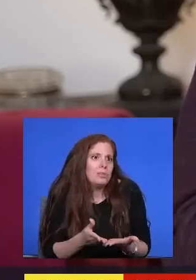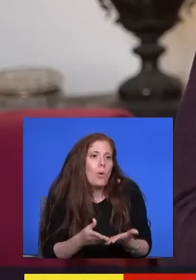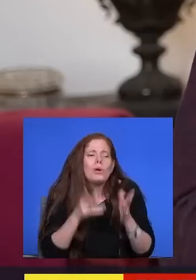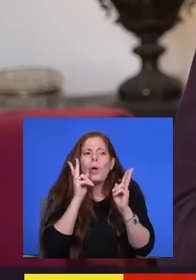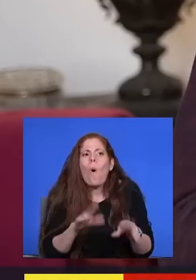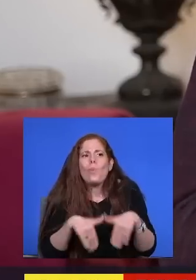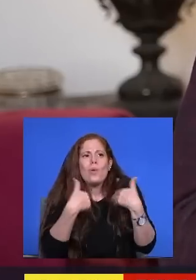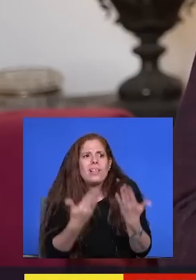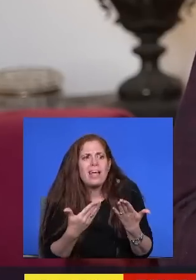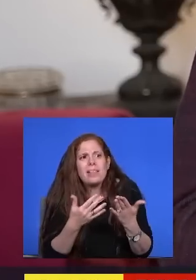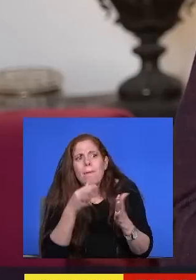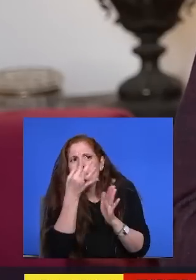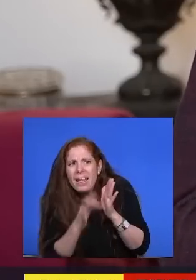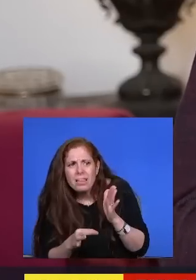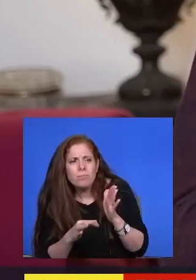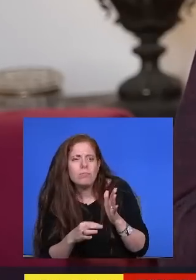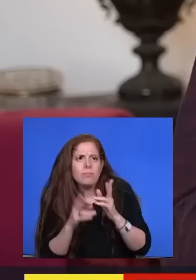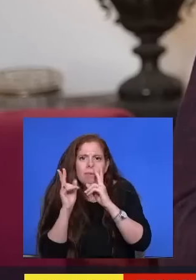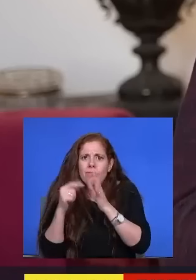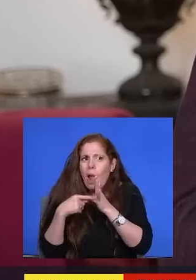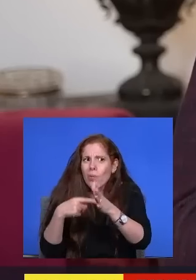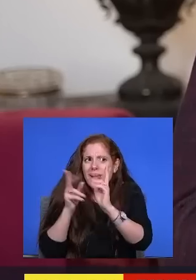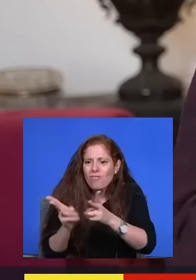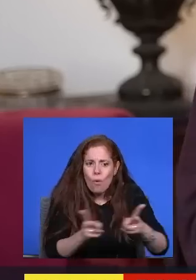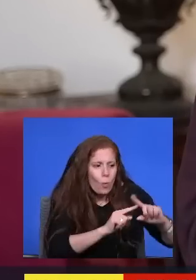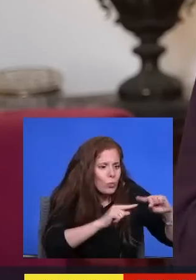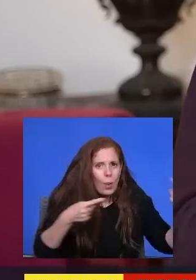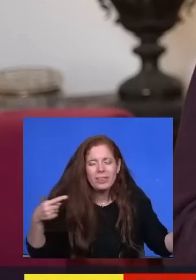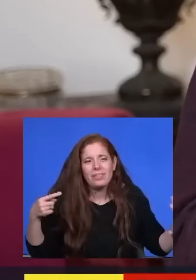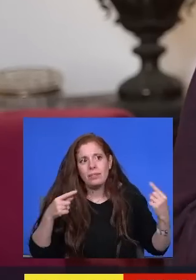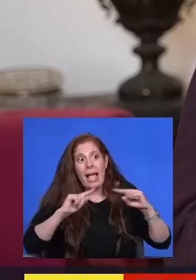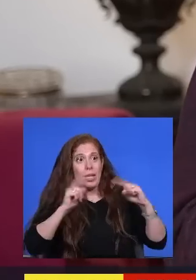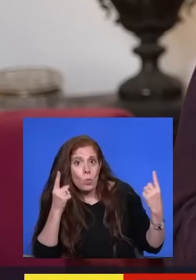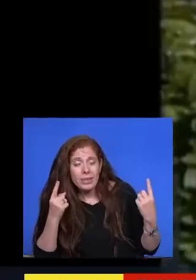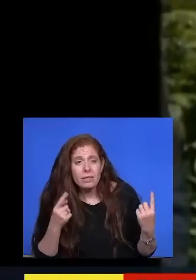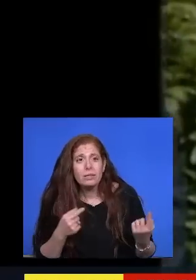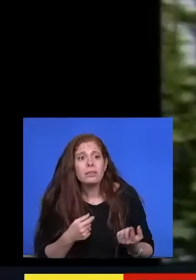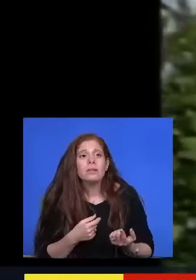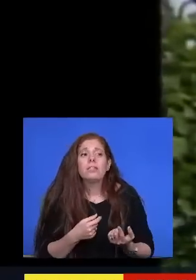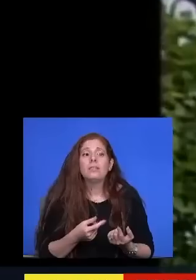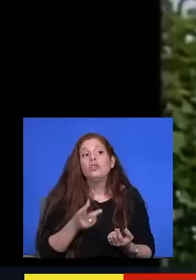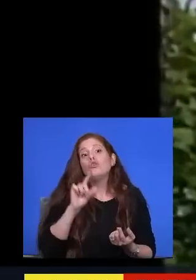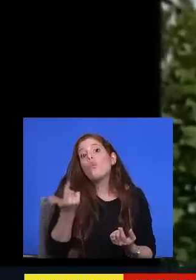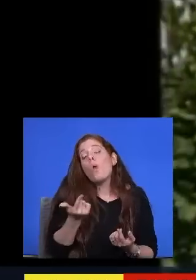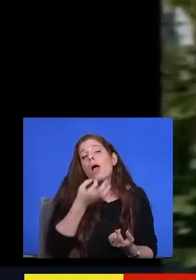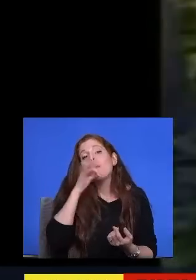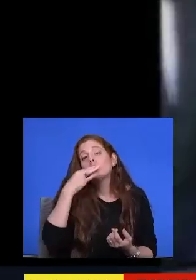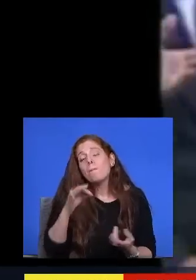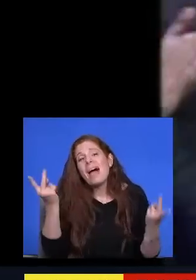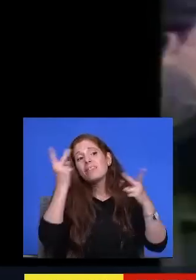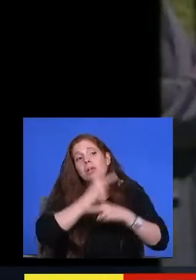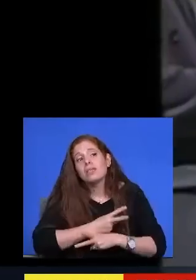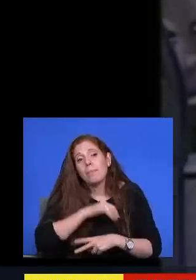بمعرفه واعطاء تفاصيل ووضع امكانيات وحدود وطرق اللي ممكن كانت تساعد انه اوسلو تكون